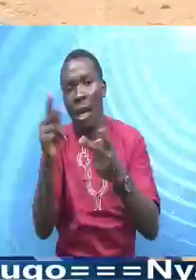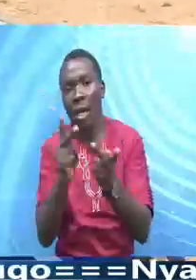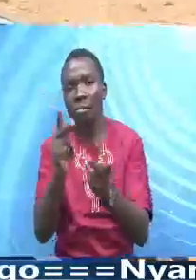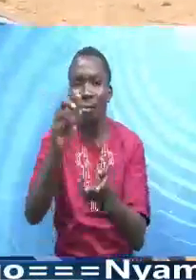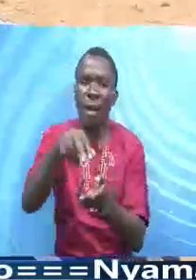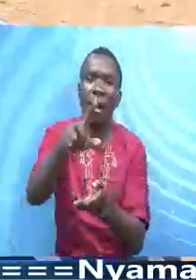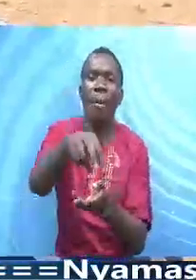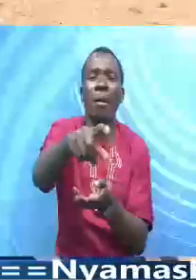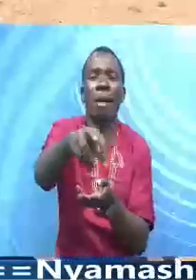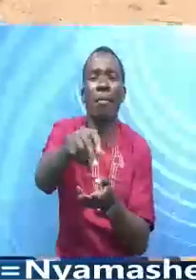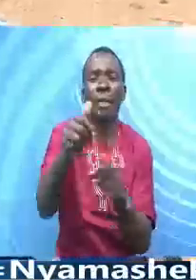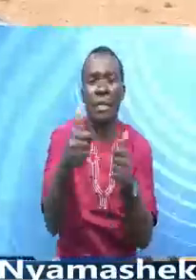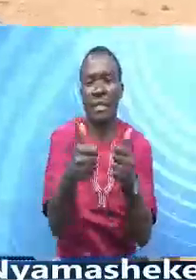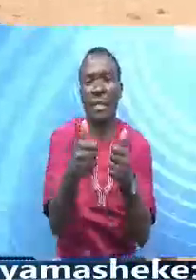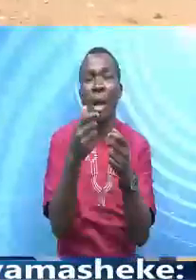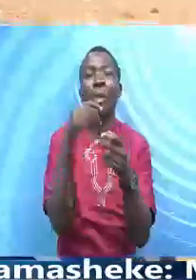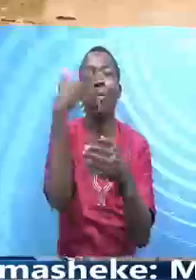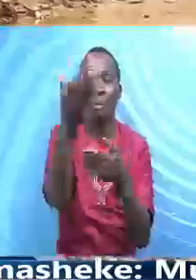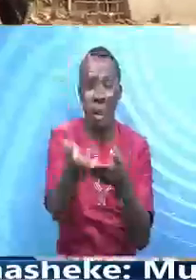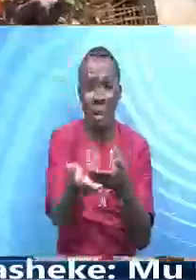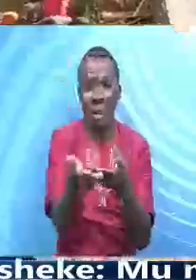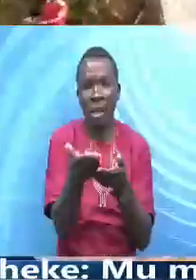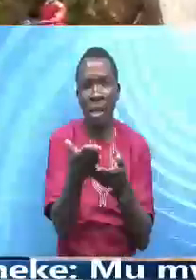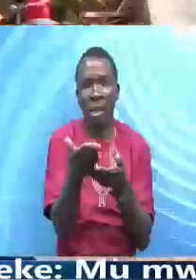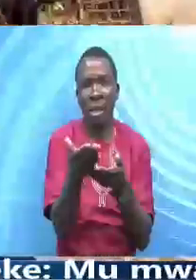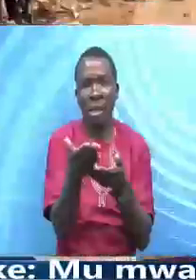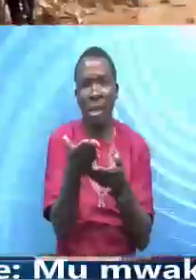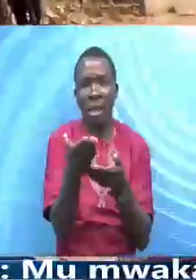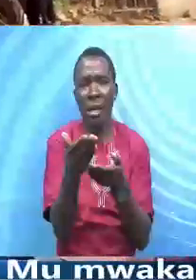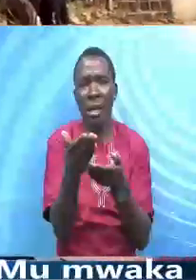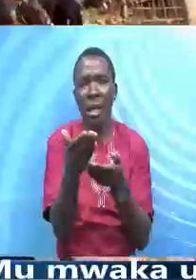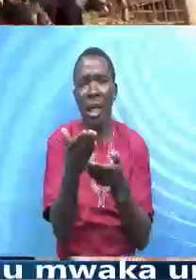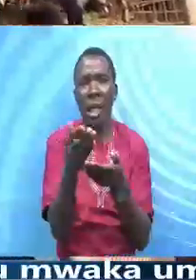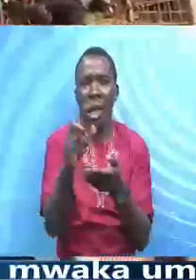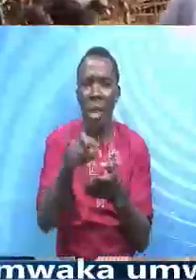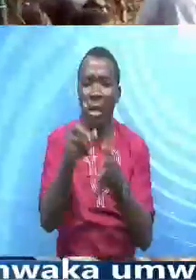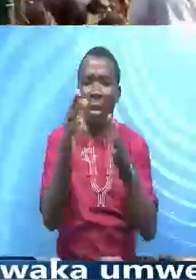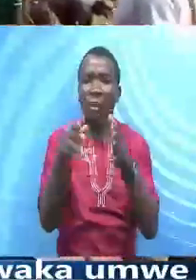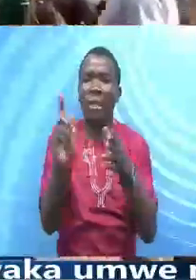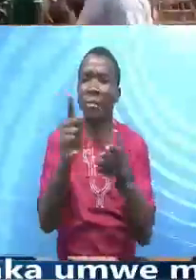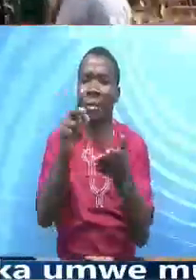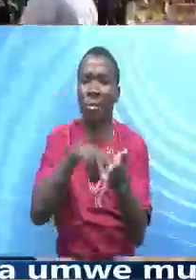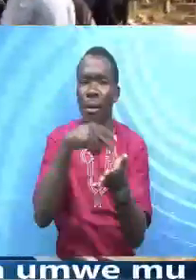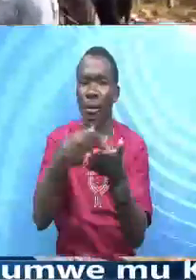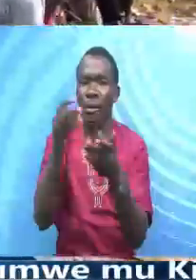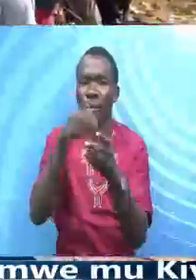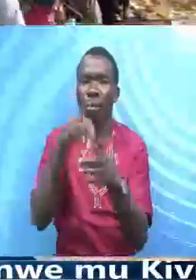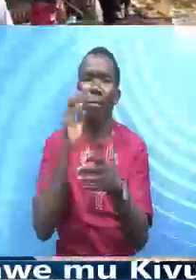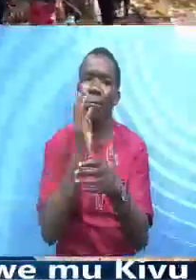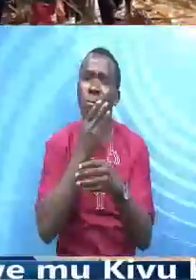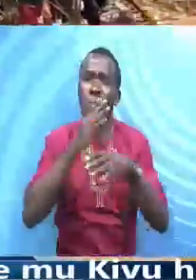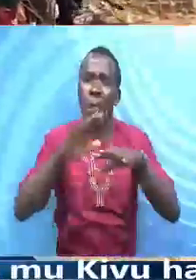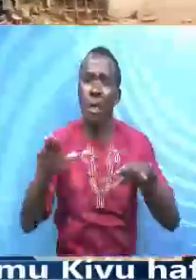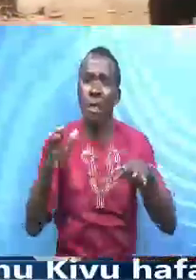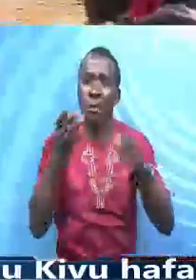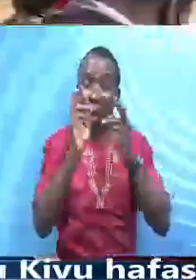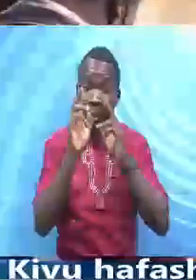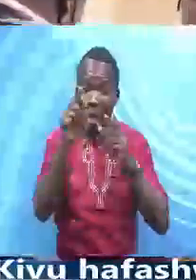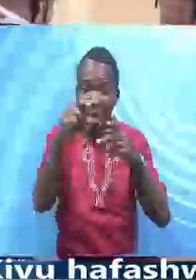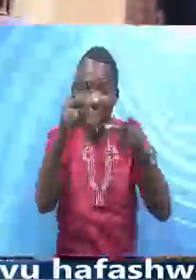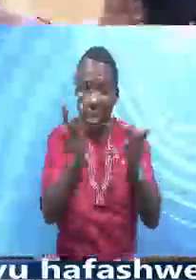dutambuka noneho ubundi bwo kugira ngo abagenzi batazajya bagwamo hariya mu mazi kandi urabona hariya ni